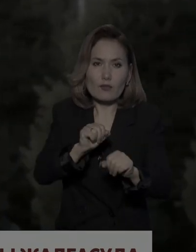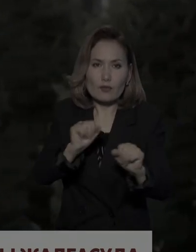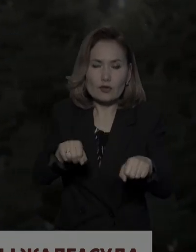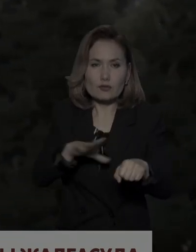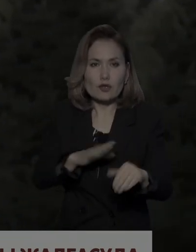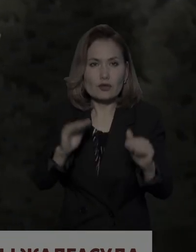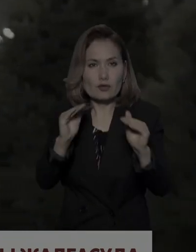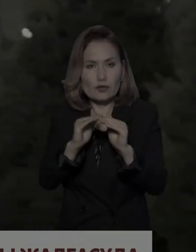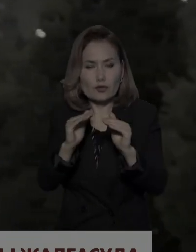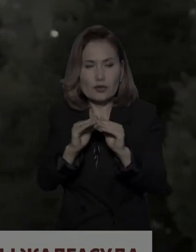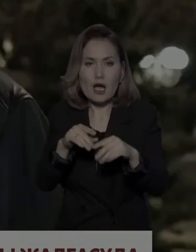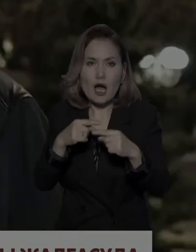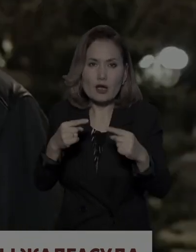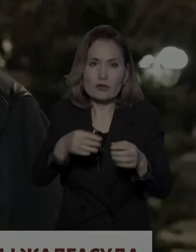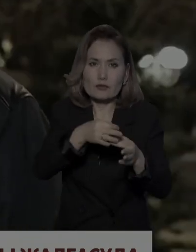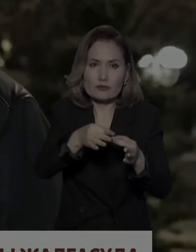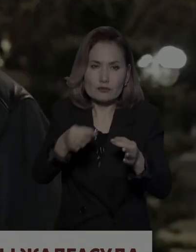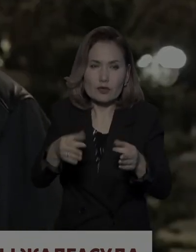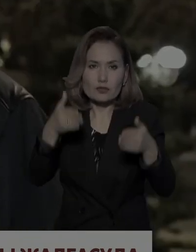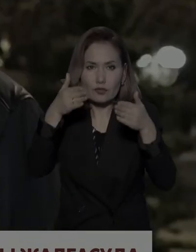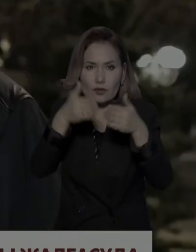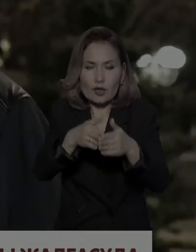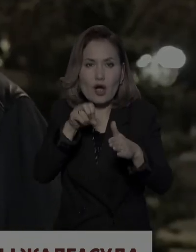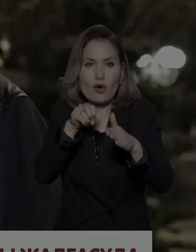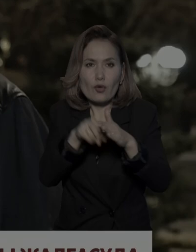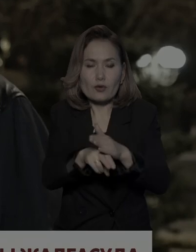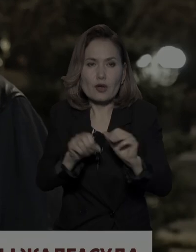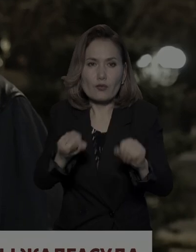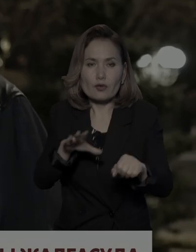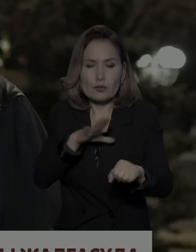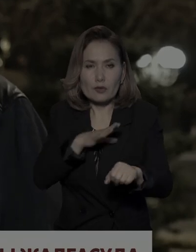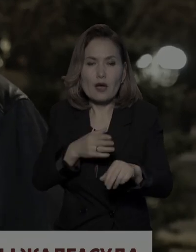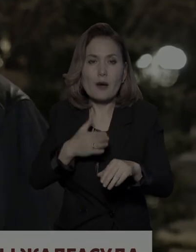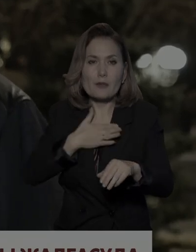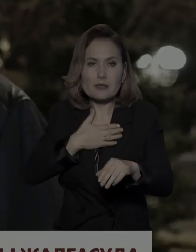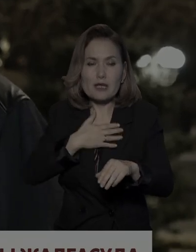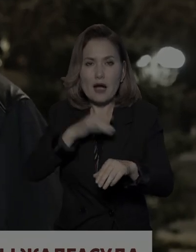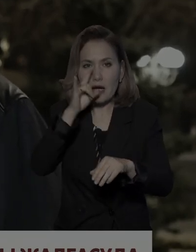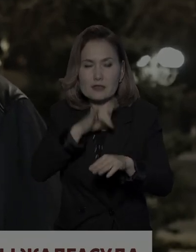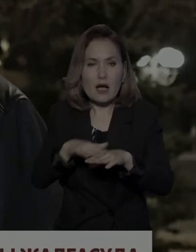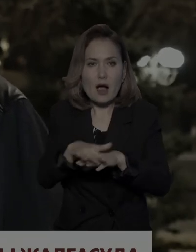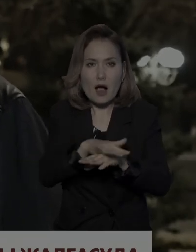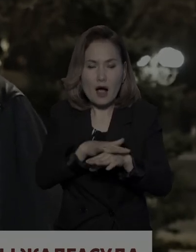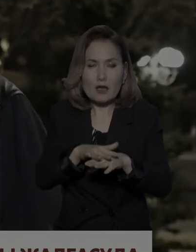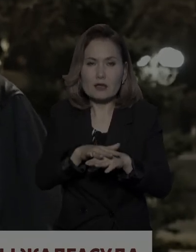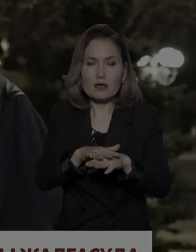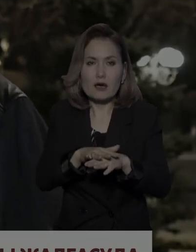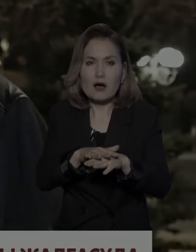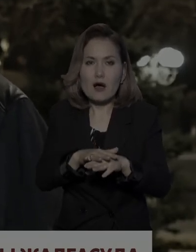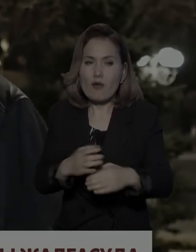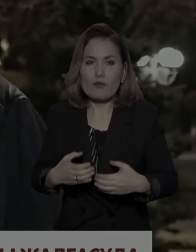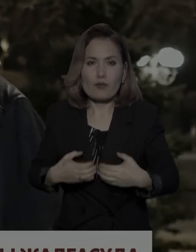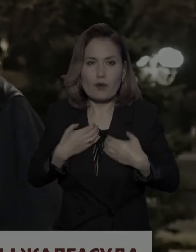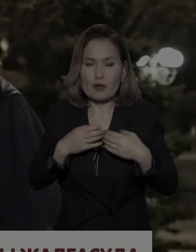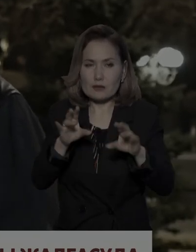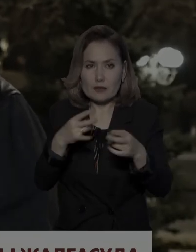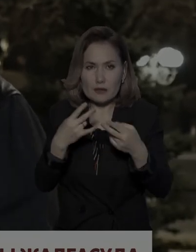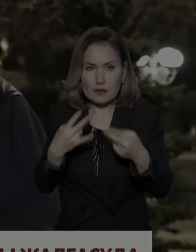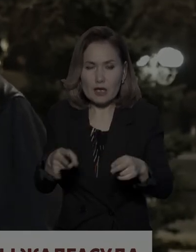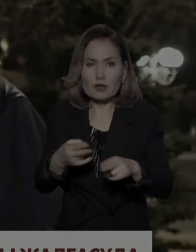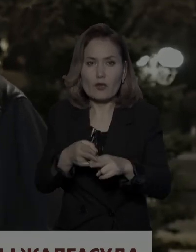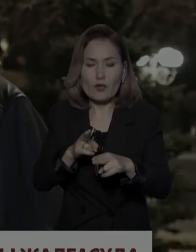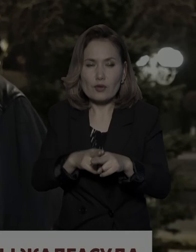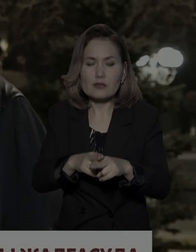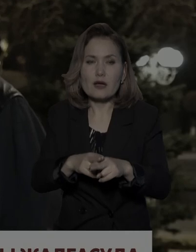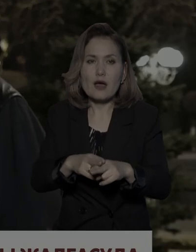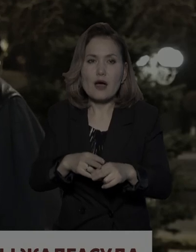енді негізгі мақсаты біздің халқымыз қорықпай, үрейленбей ұйықтау керек, жұмысқа бару керек.